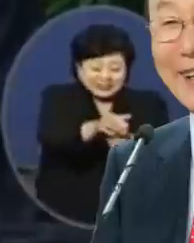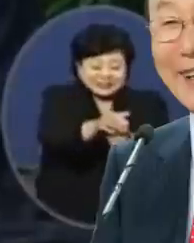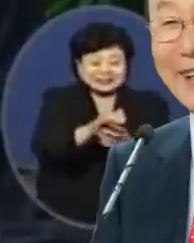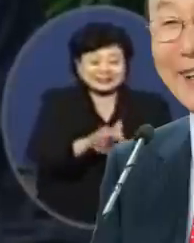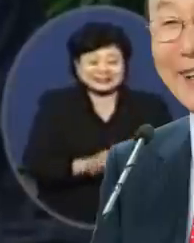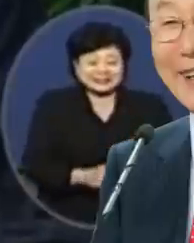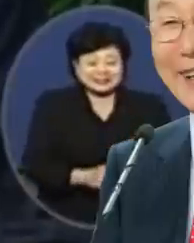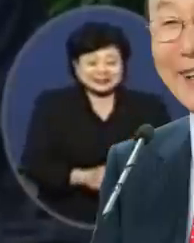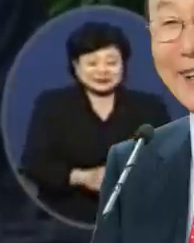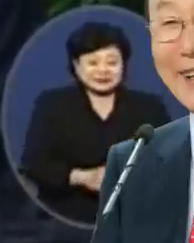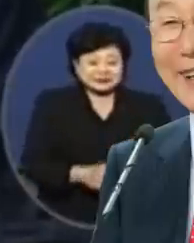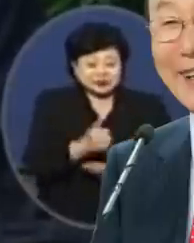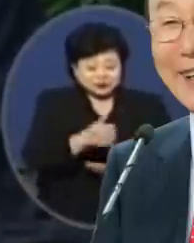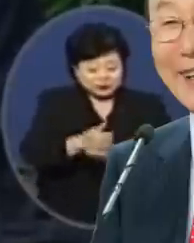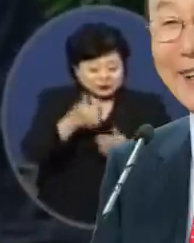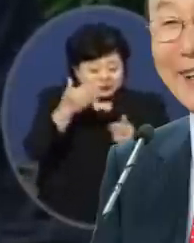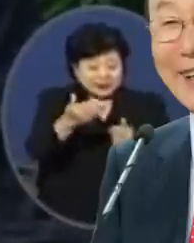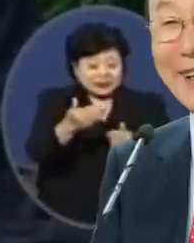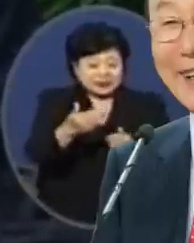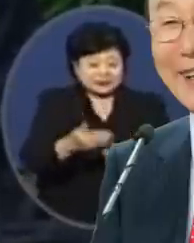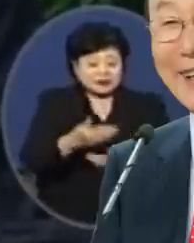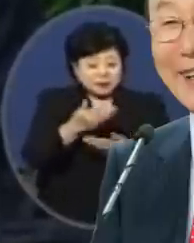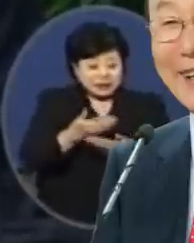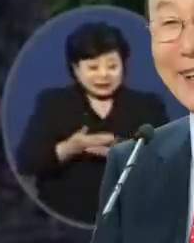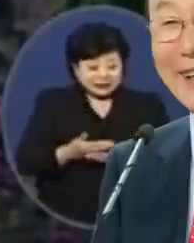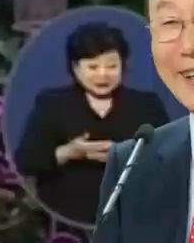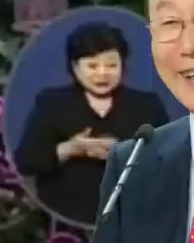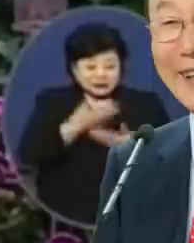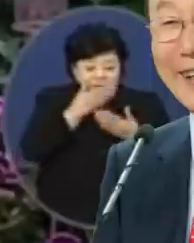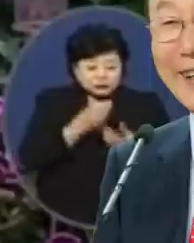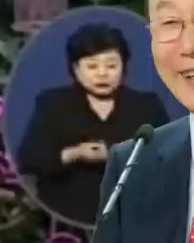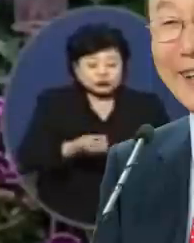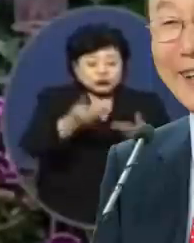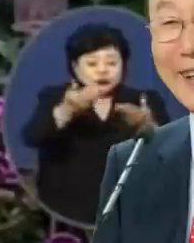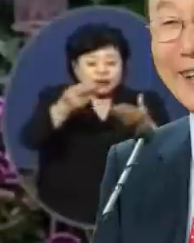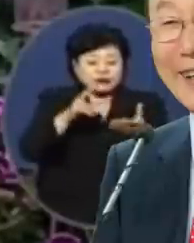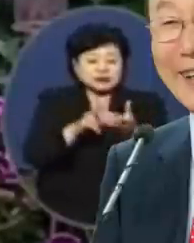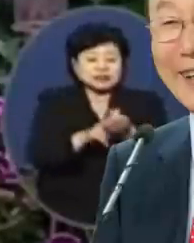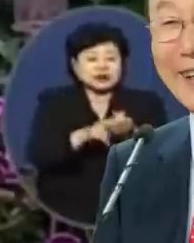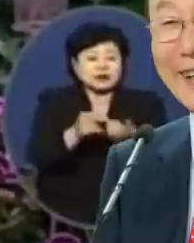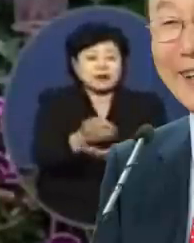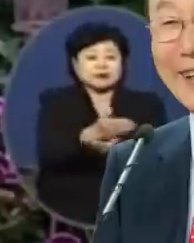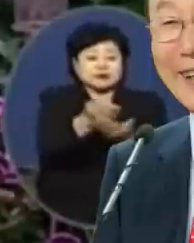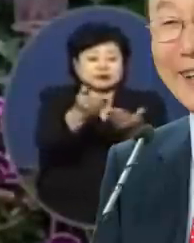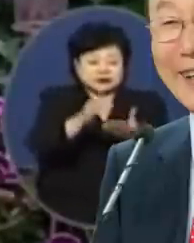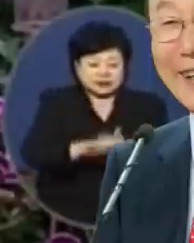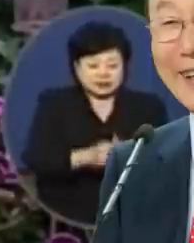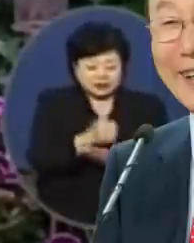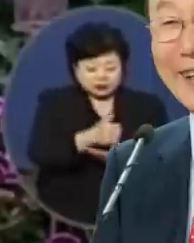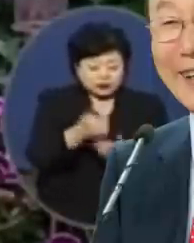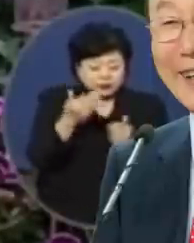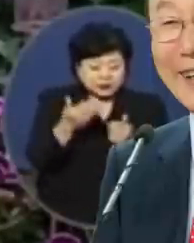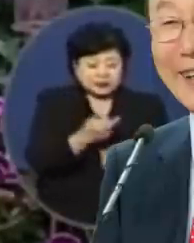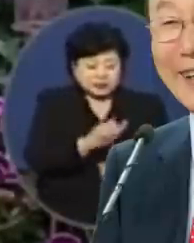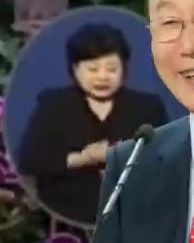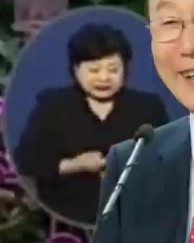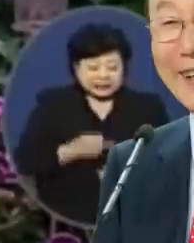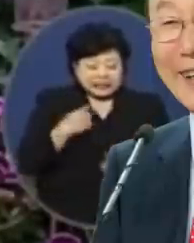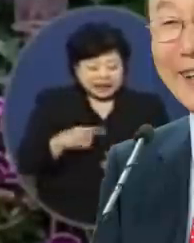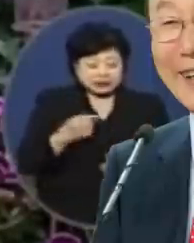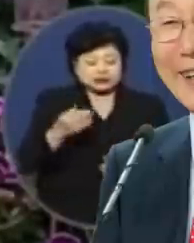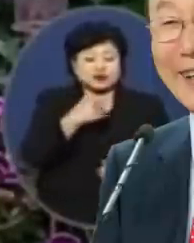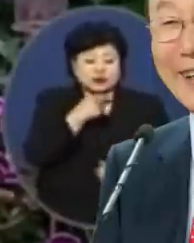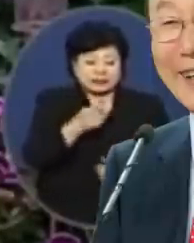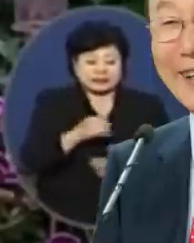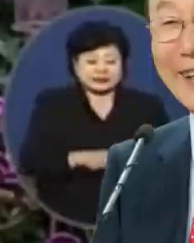하셨습니다. 주님이 그것을 받아서 기적을 베풀는 것입니다. 이것에서 주님이 제자들에게 가르쳐 주기를